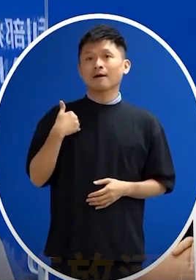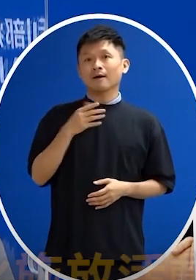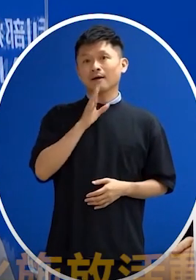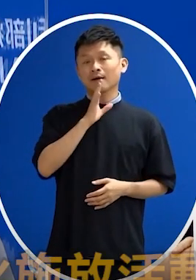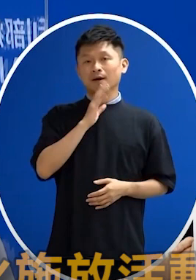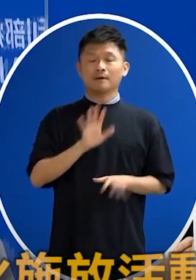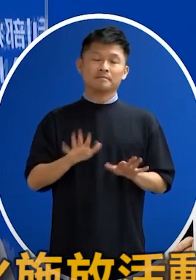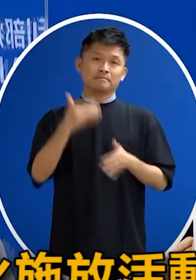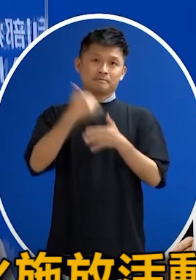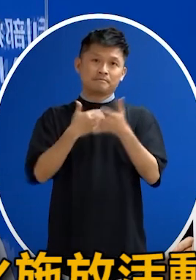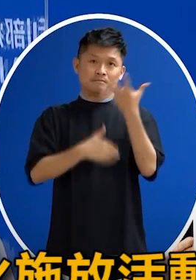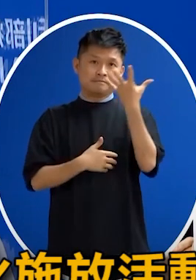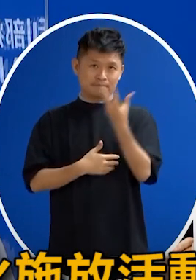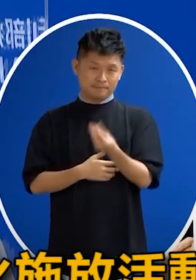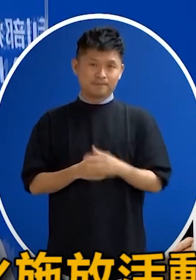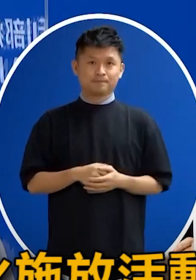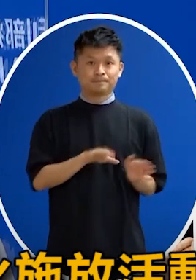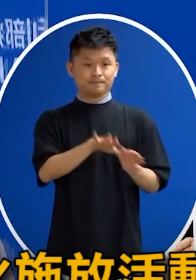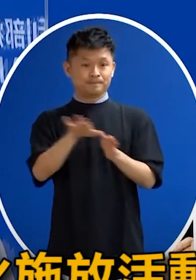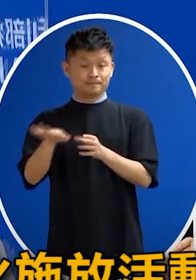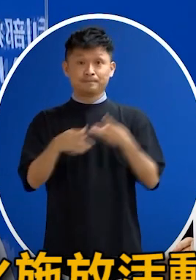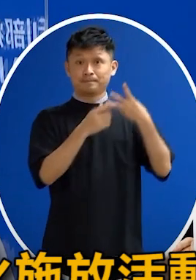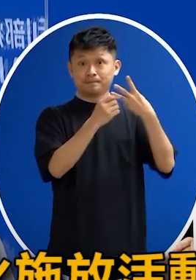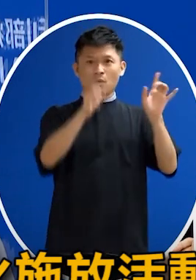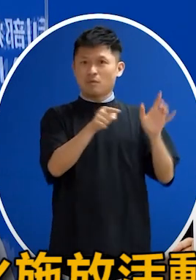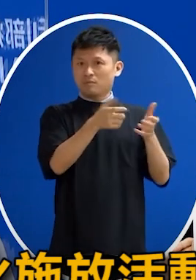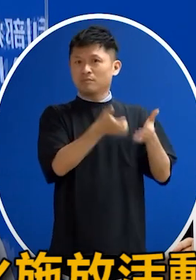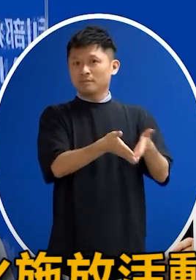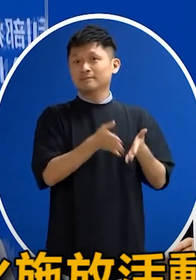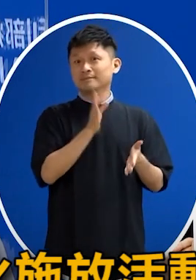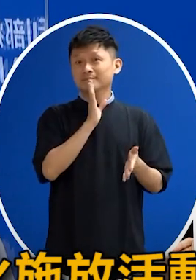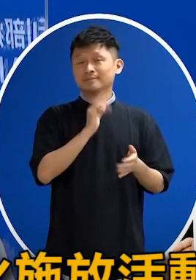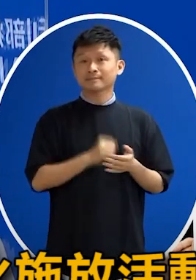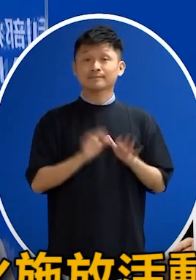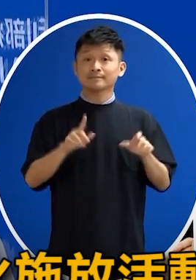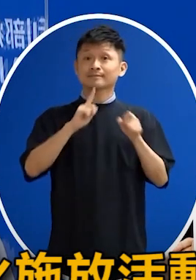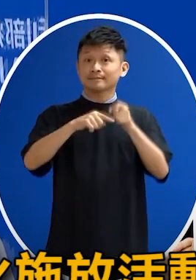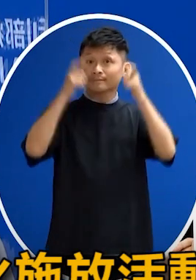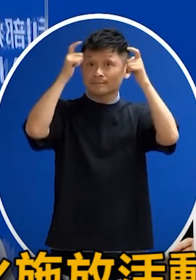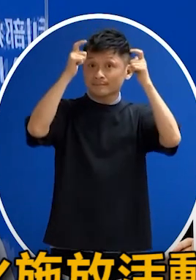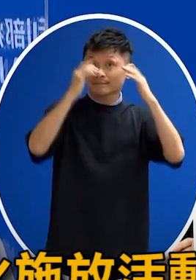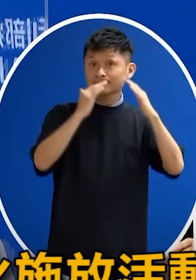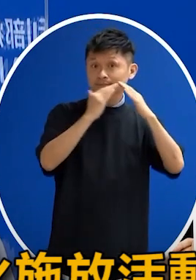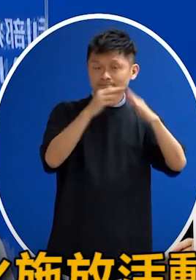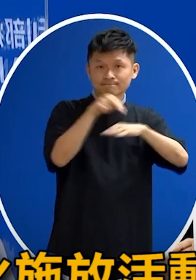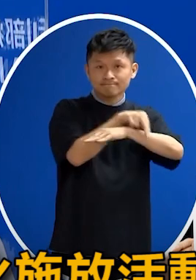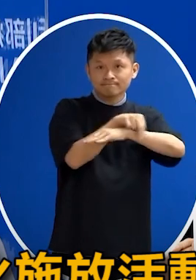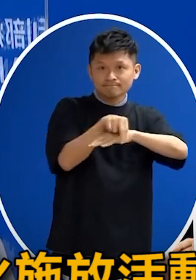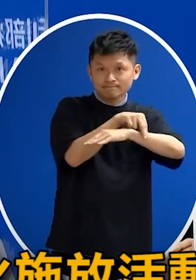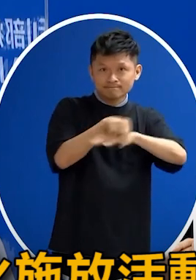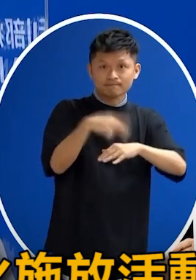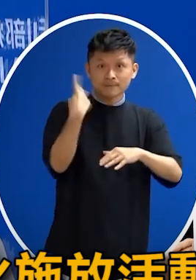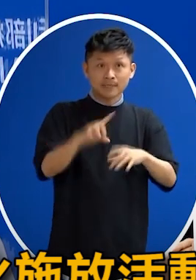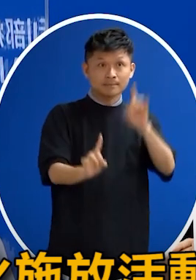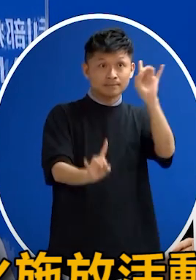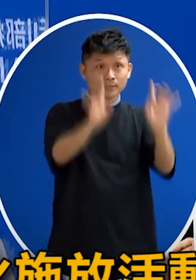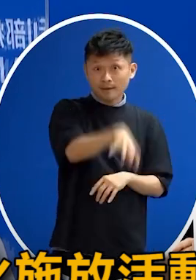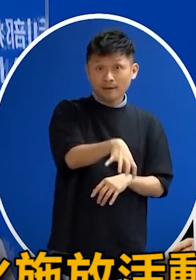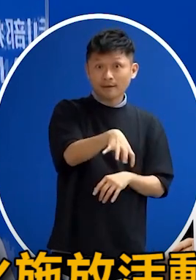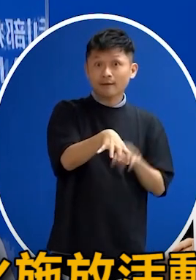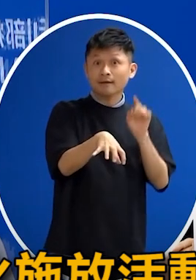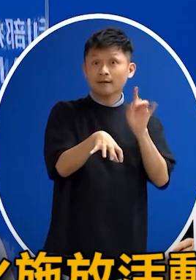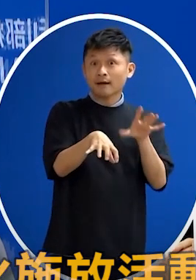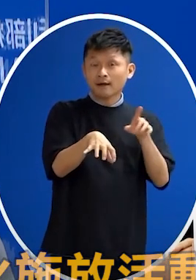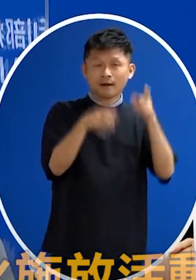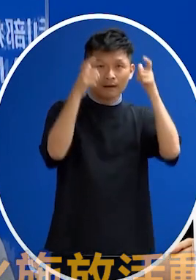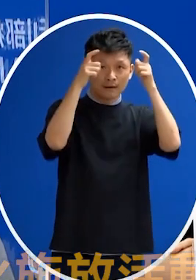会。那国庆烟火的部分更特别，那以今年在高雄规划跟释放的地点是在整个